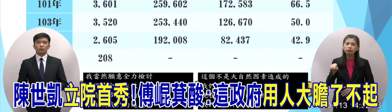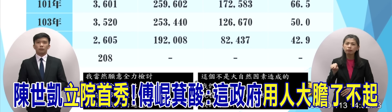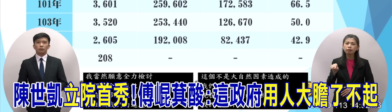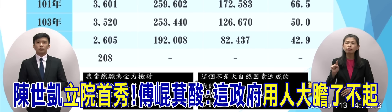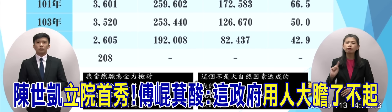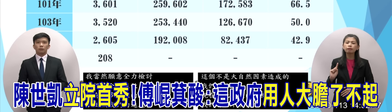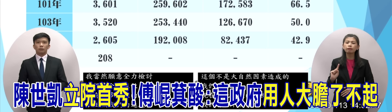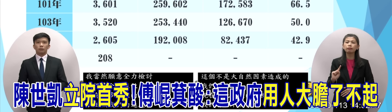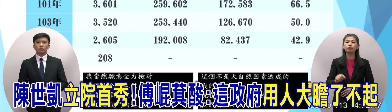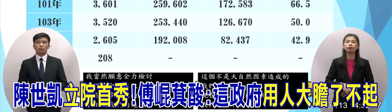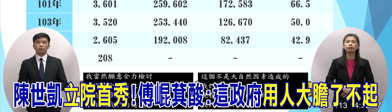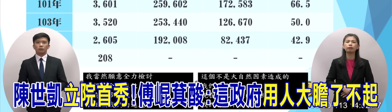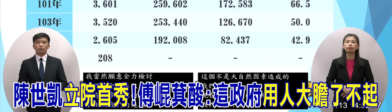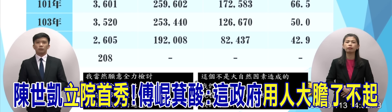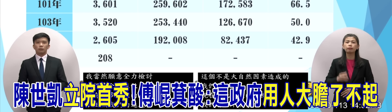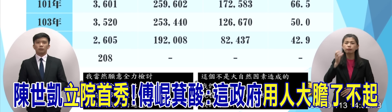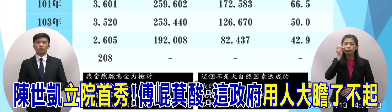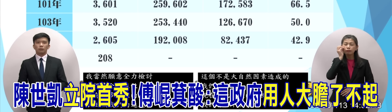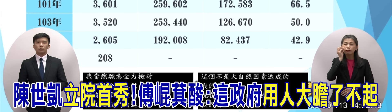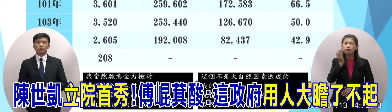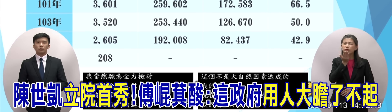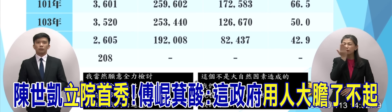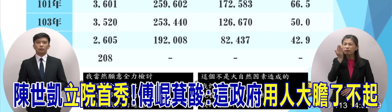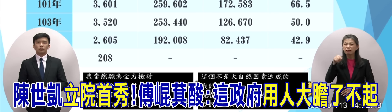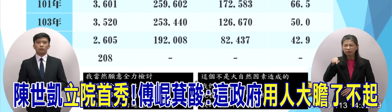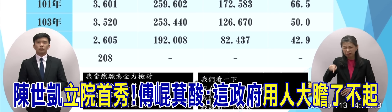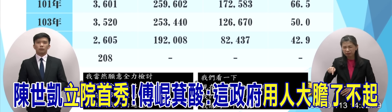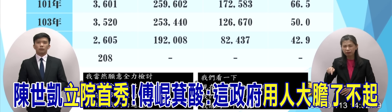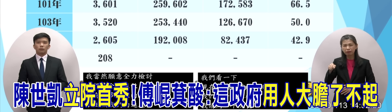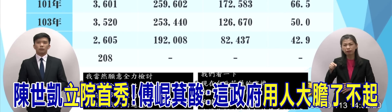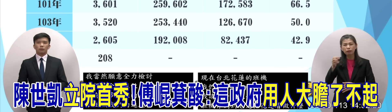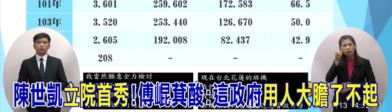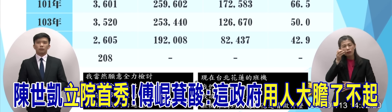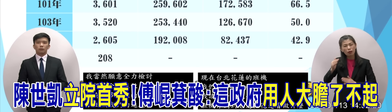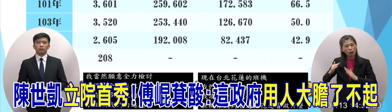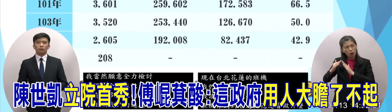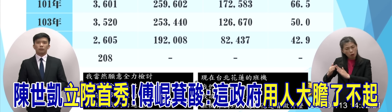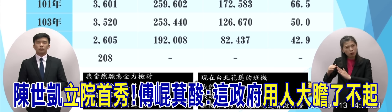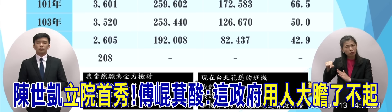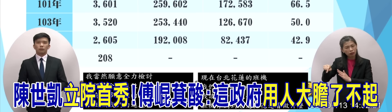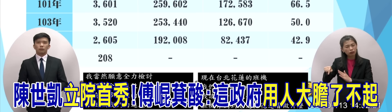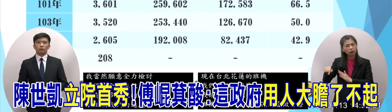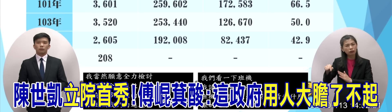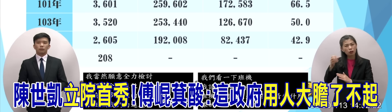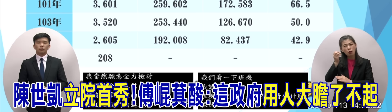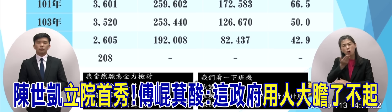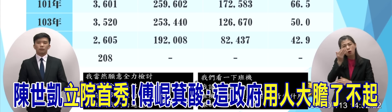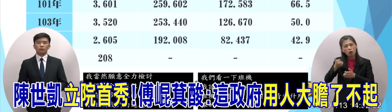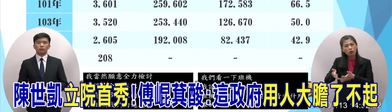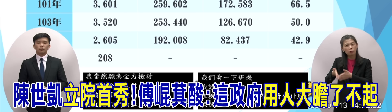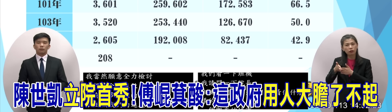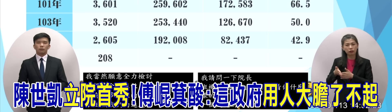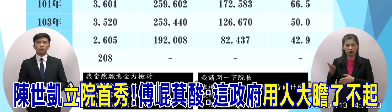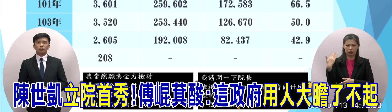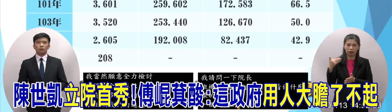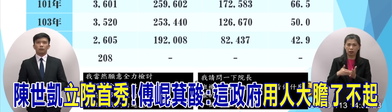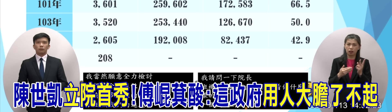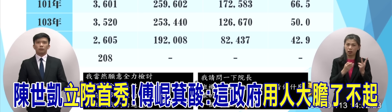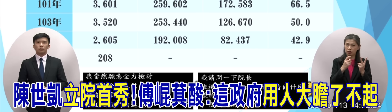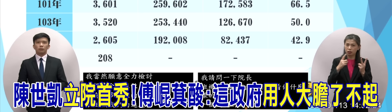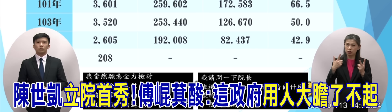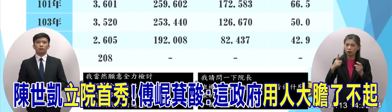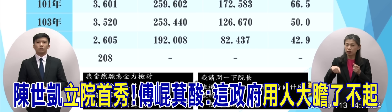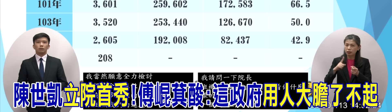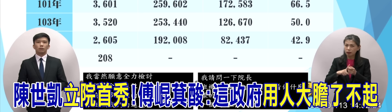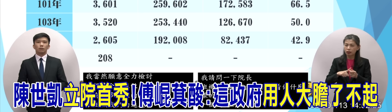方？ 对对对， 一个观光的城市。过去到2016年，台北花